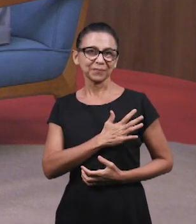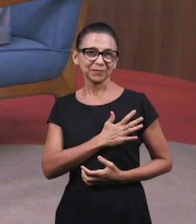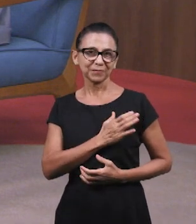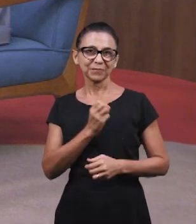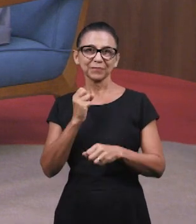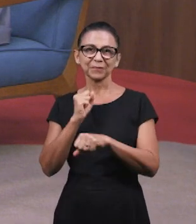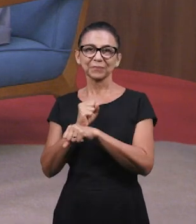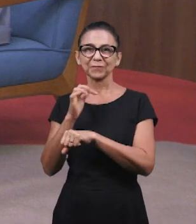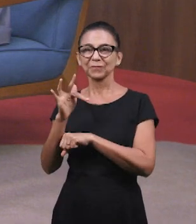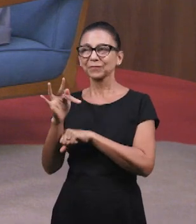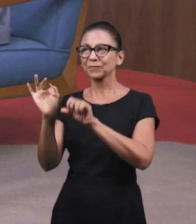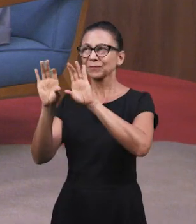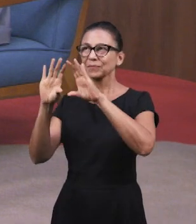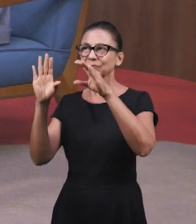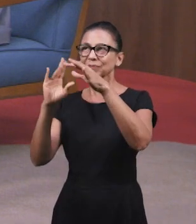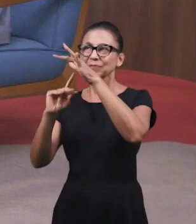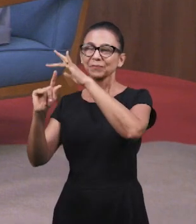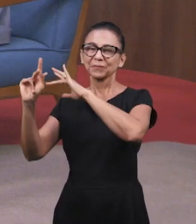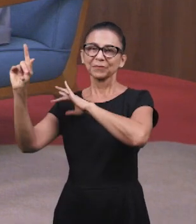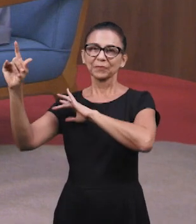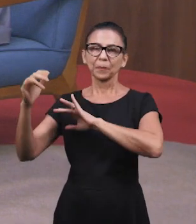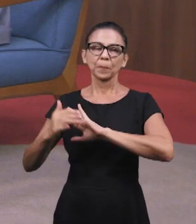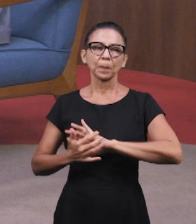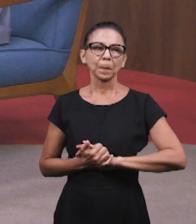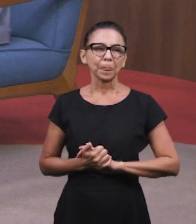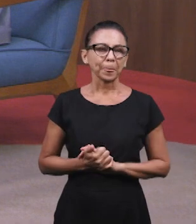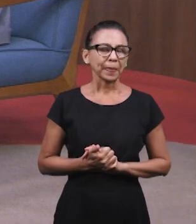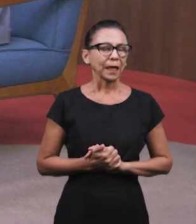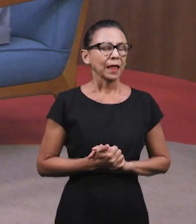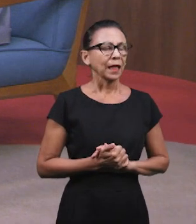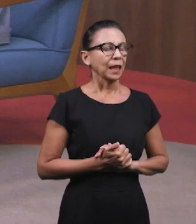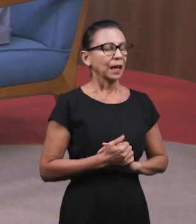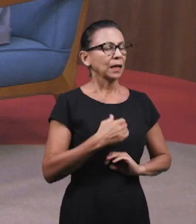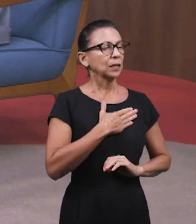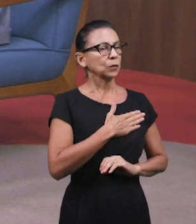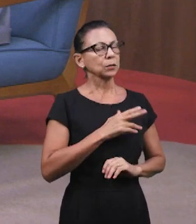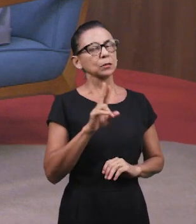cette expression, évidence. Parce que l'évidence,